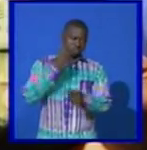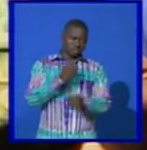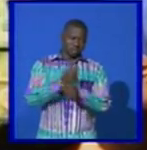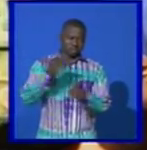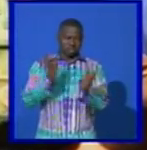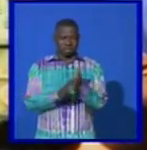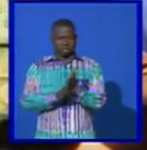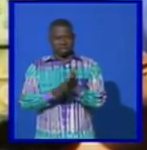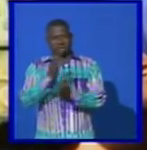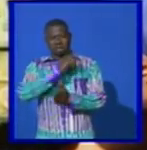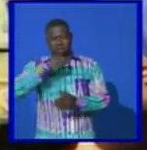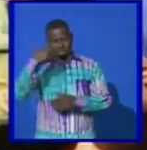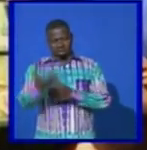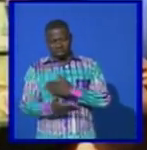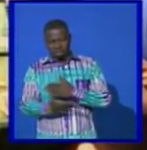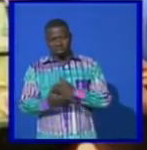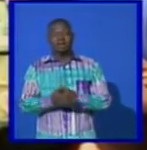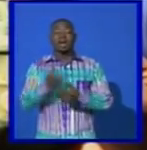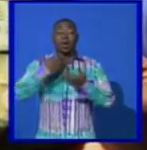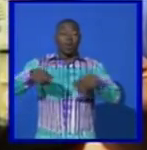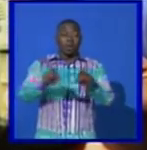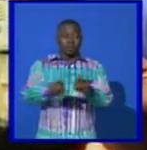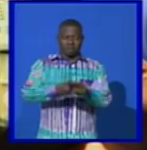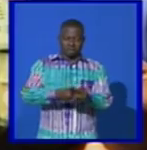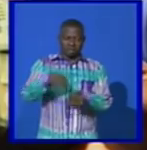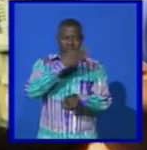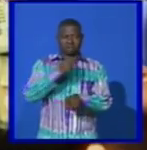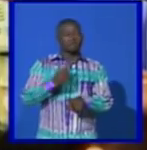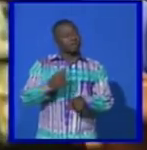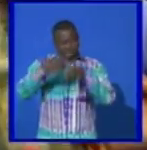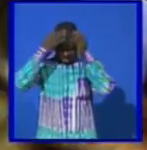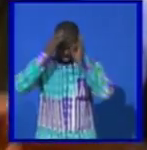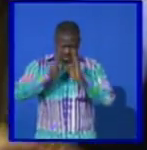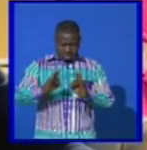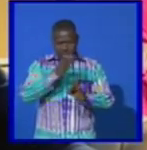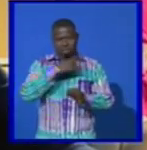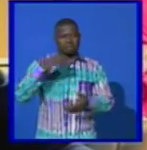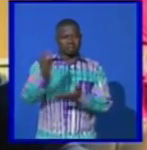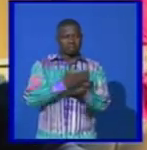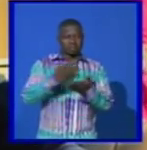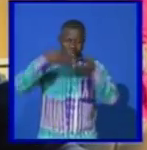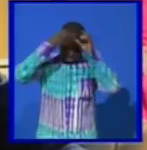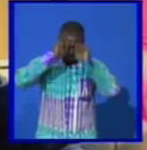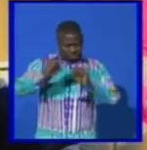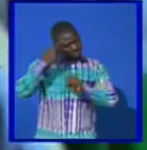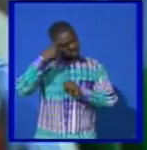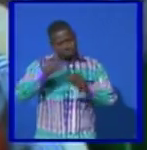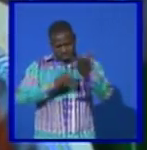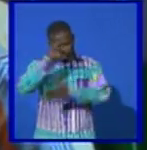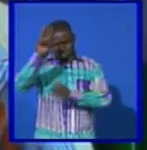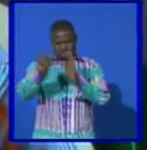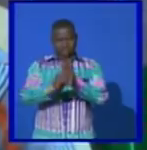à l'Institut et également l'engagement, la contribution du président du Faso pour le développement du continent